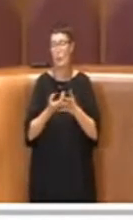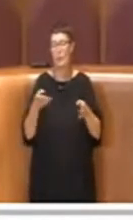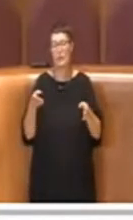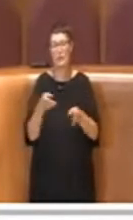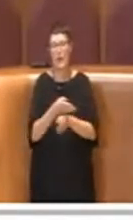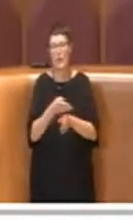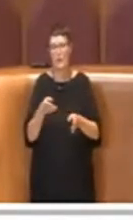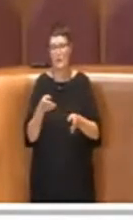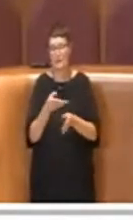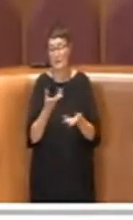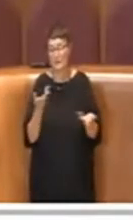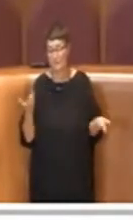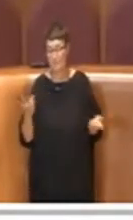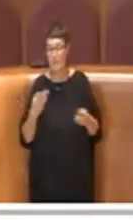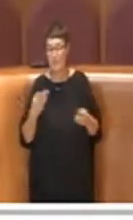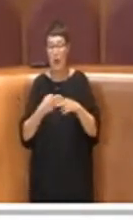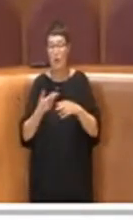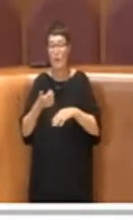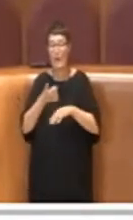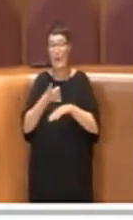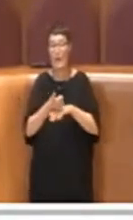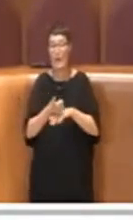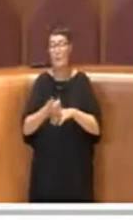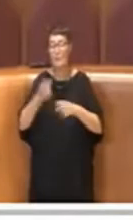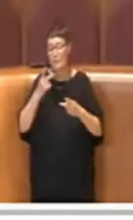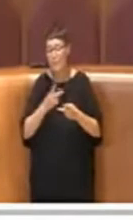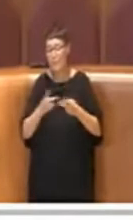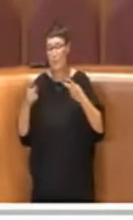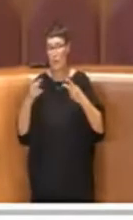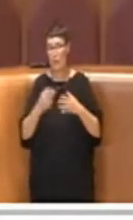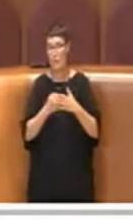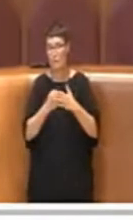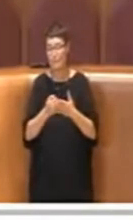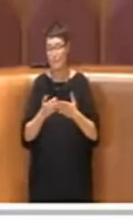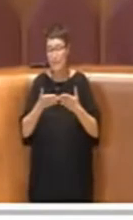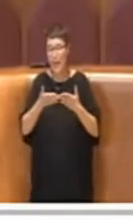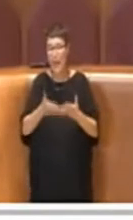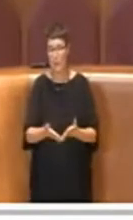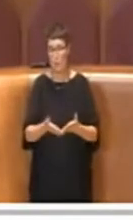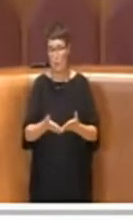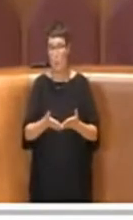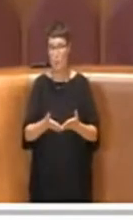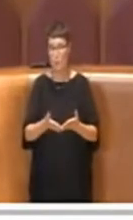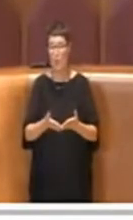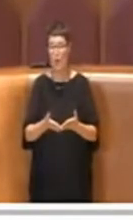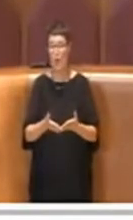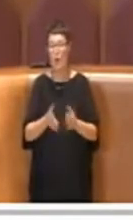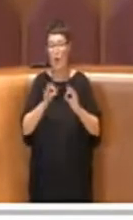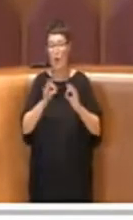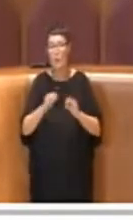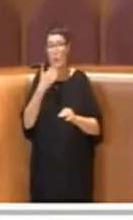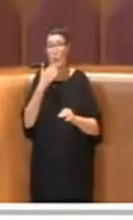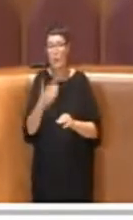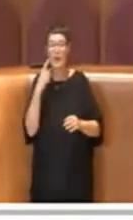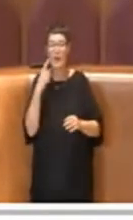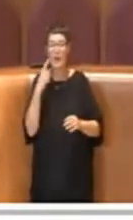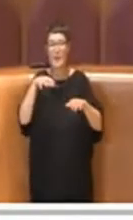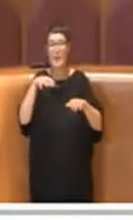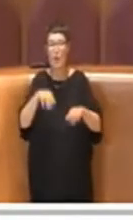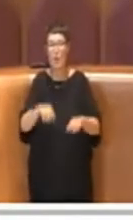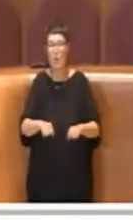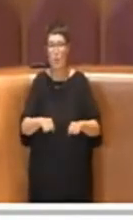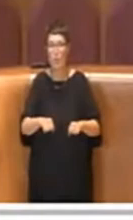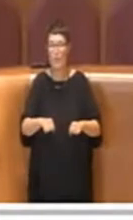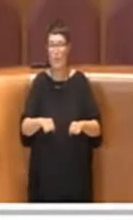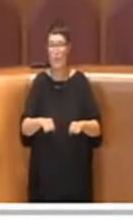di aiutare questa crisi con l'utilizzo del suolo pubblico, secondo le disposizioni e